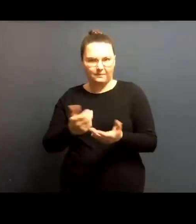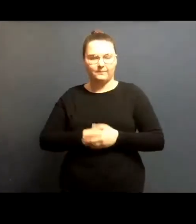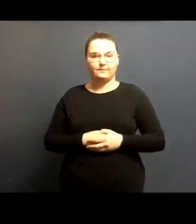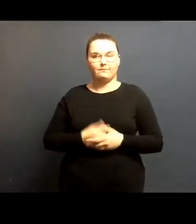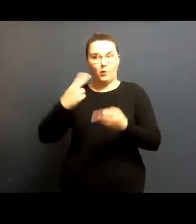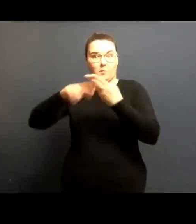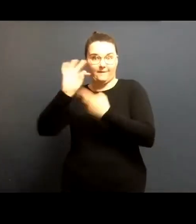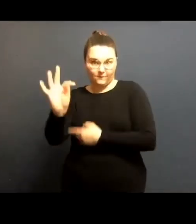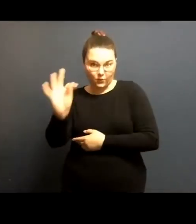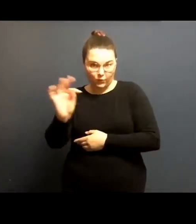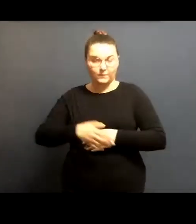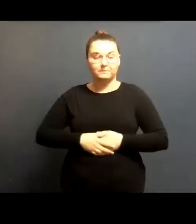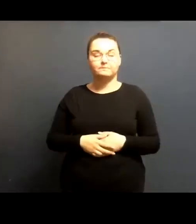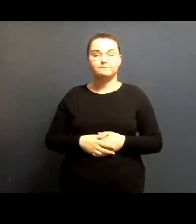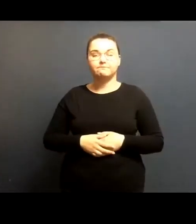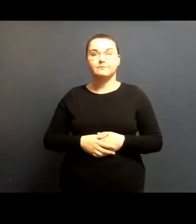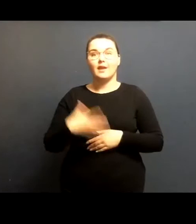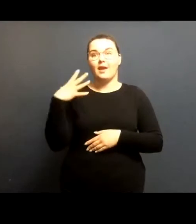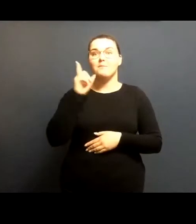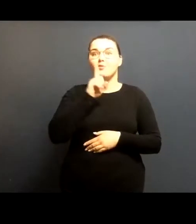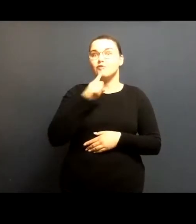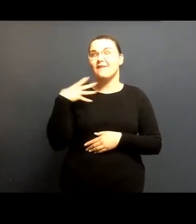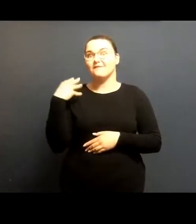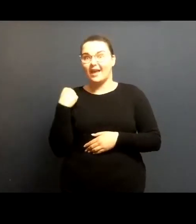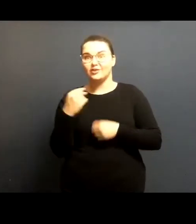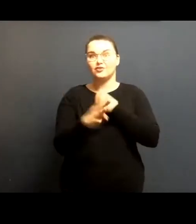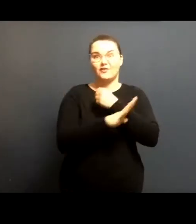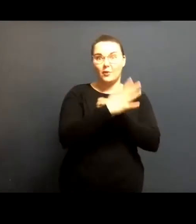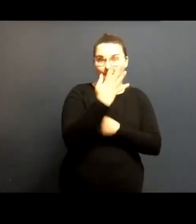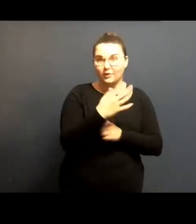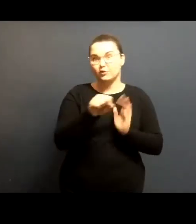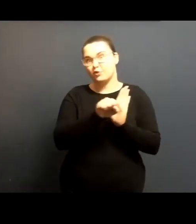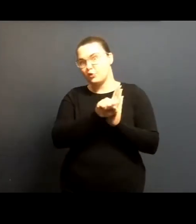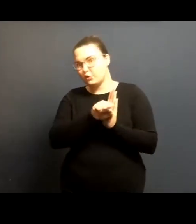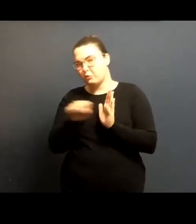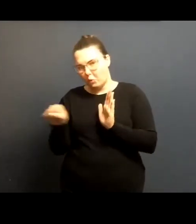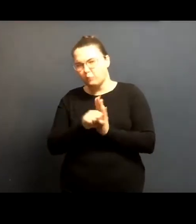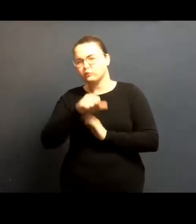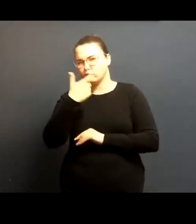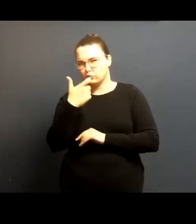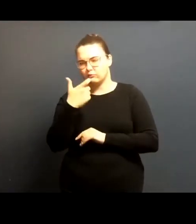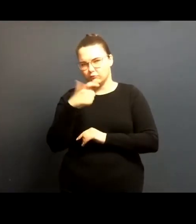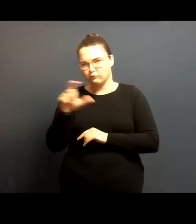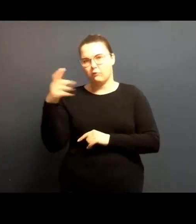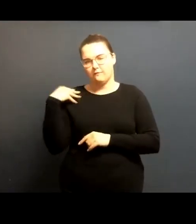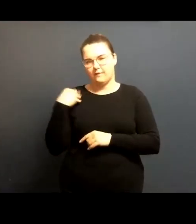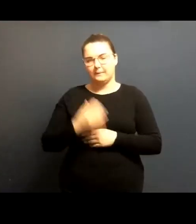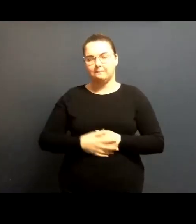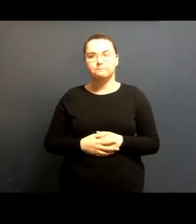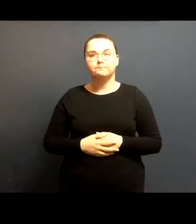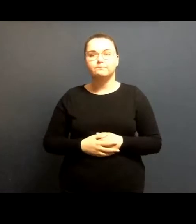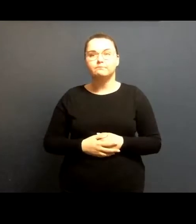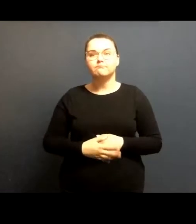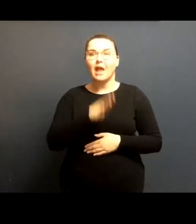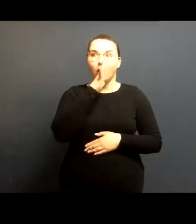do 100 lat. I tutaj ta częstotliwość akurat w Australii, w tych